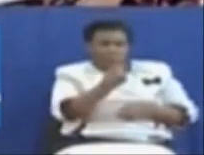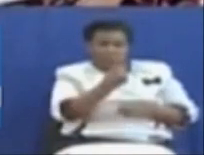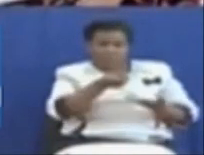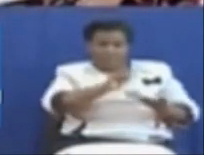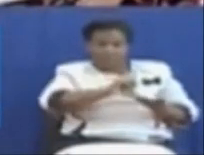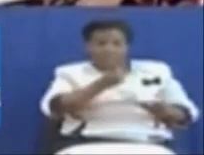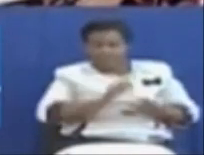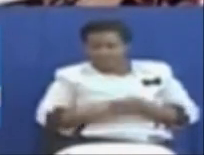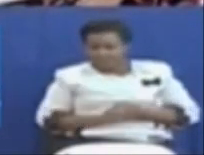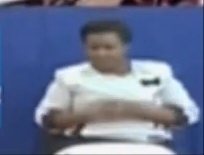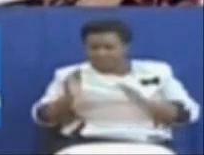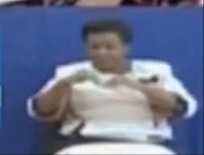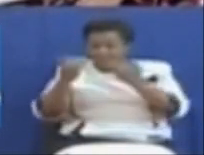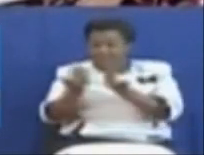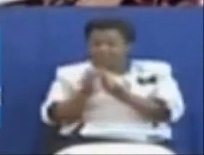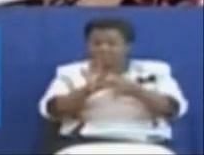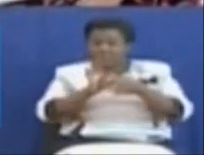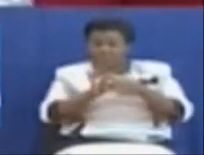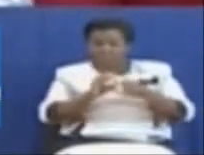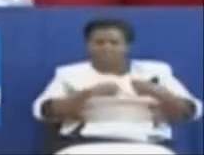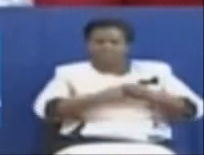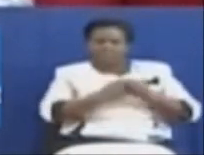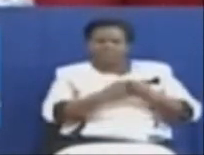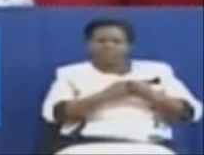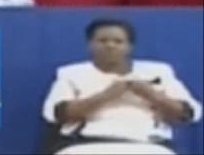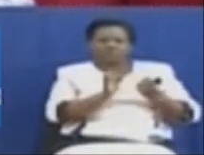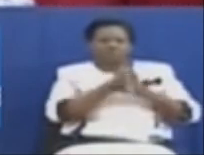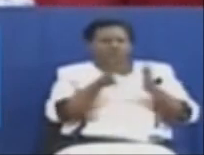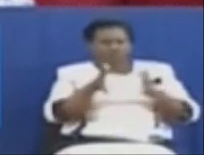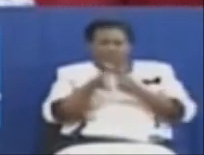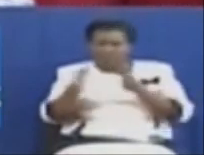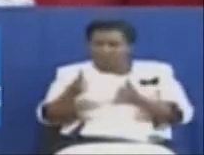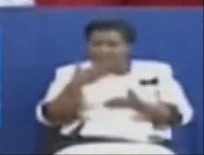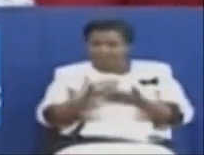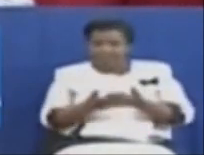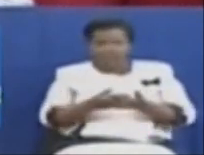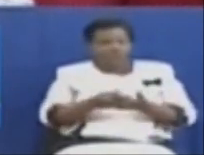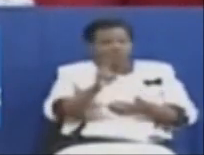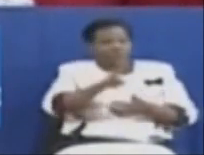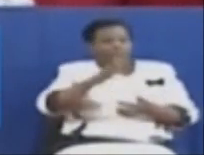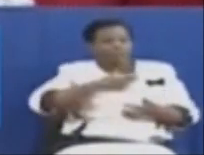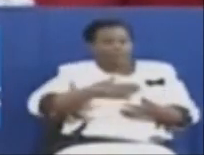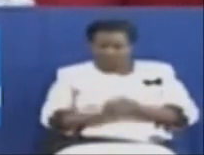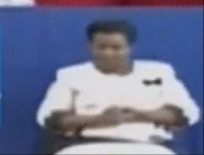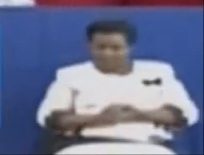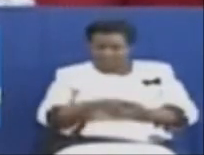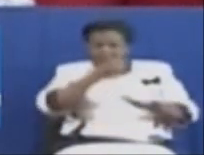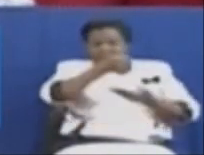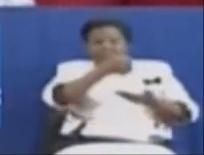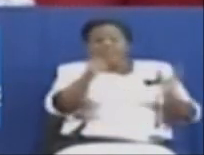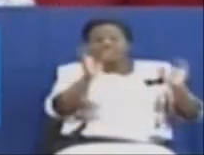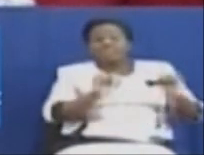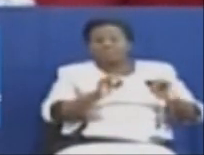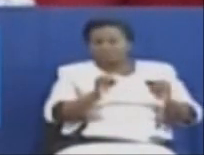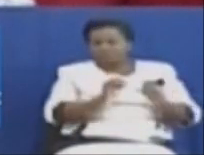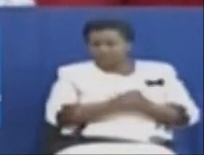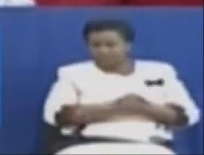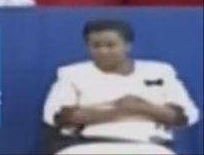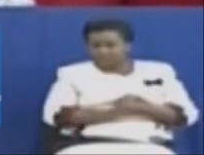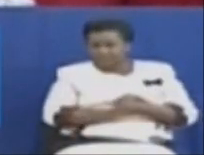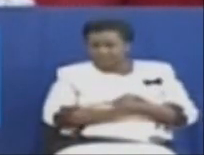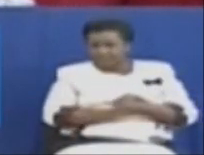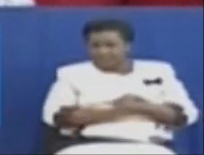za masoko na kutoa elimu juu ya uongezaji thamani na biashara. Wizara ya Kilimo ipo katika hatua za mwisho kuleta